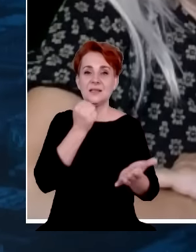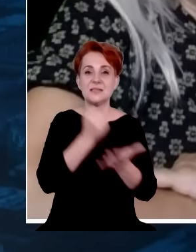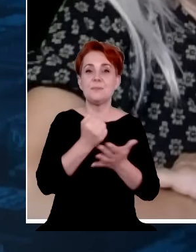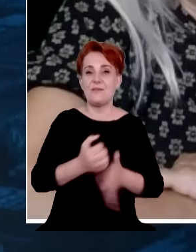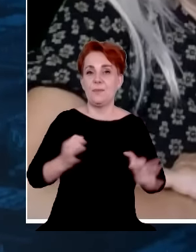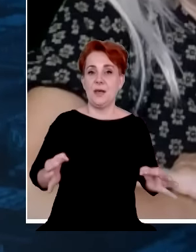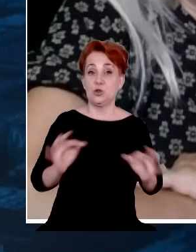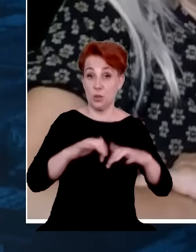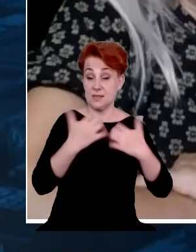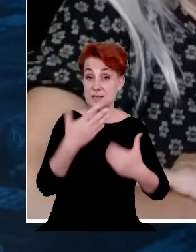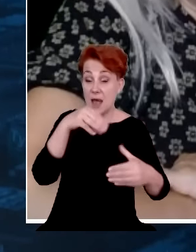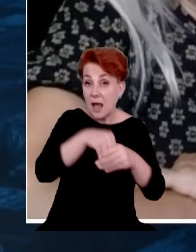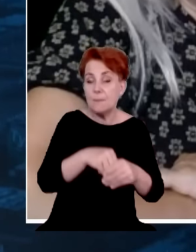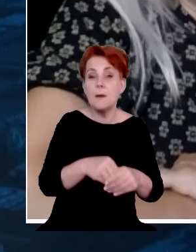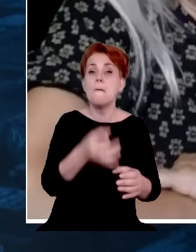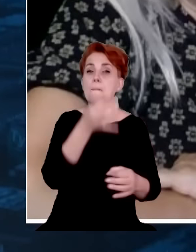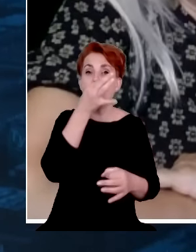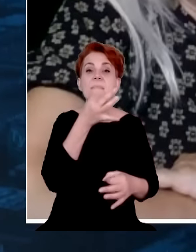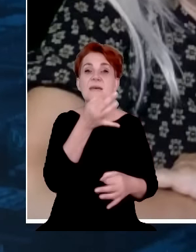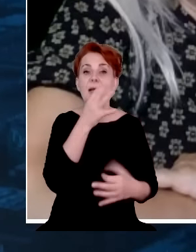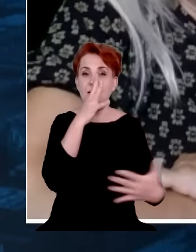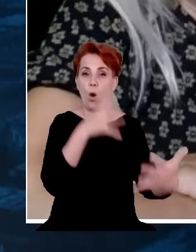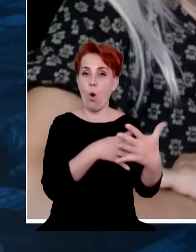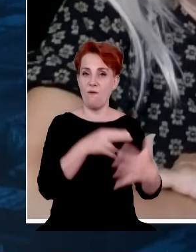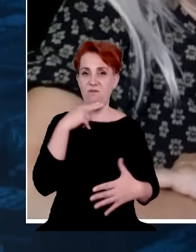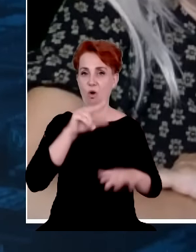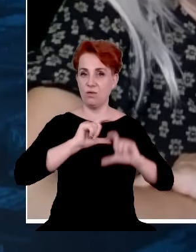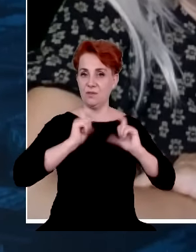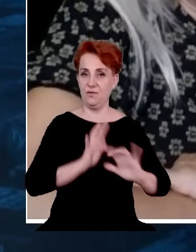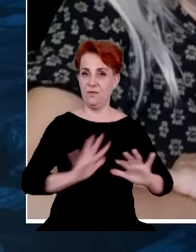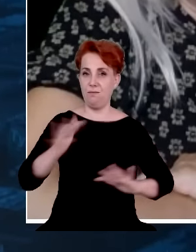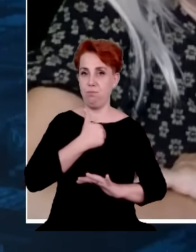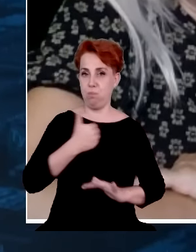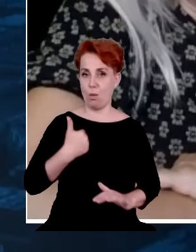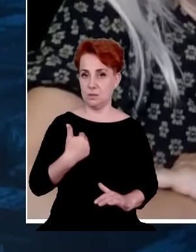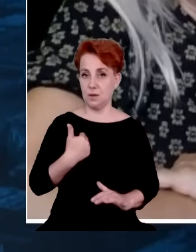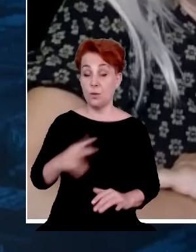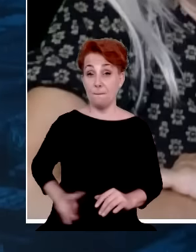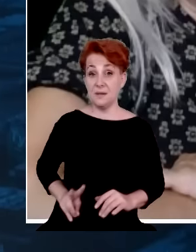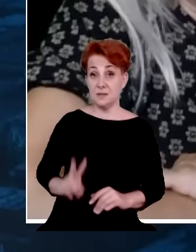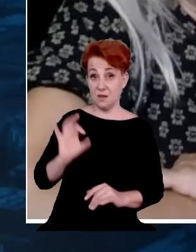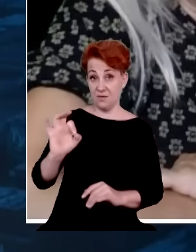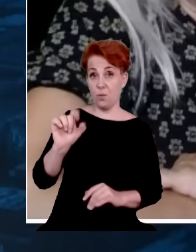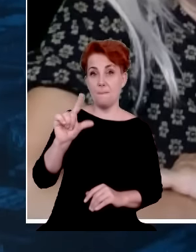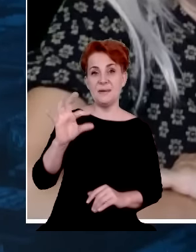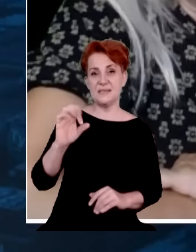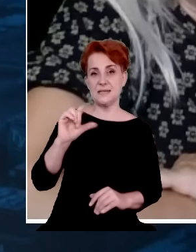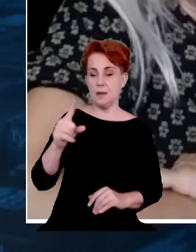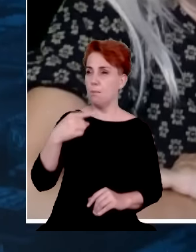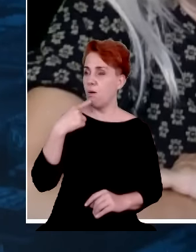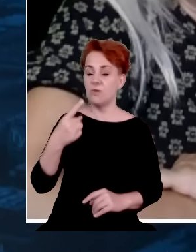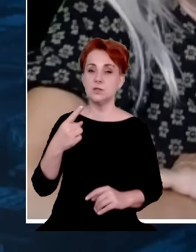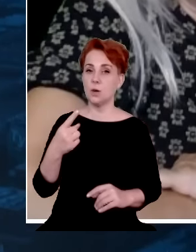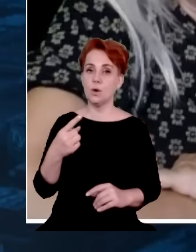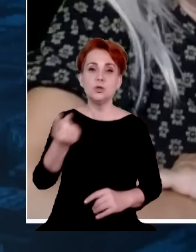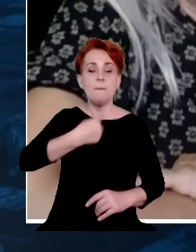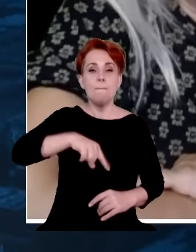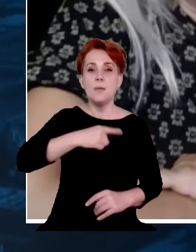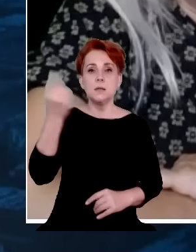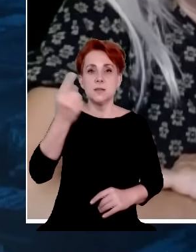o ceny wody w Polsce i to i to właśnie minister z psl-u zarzekał się i mówił że my straszymy